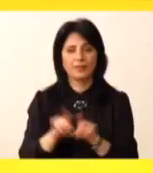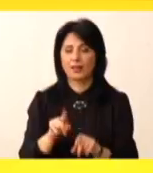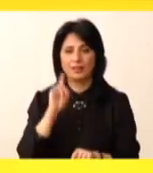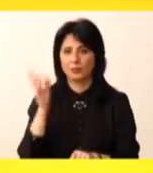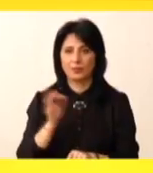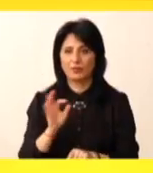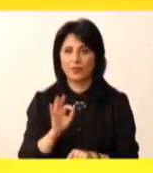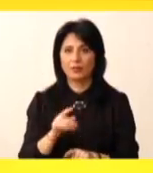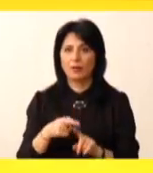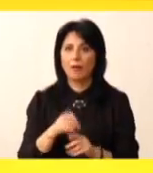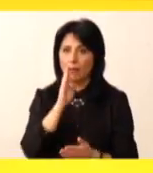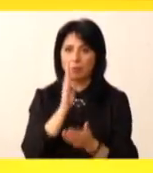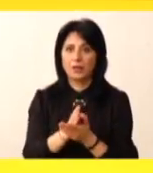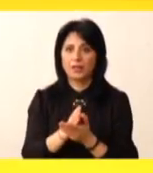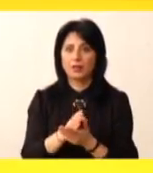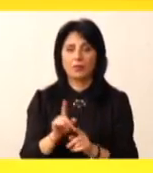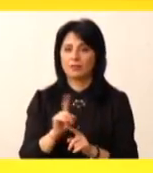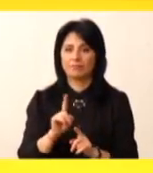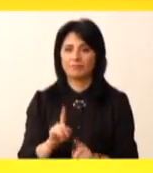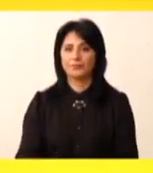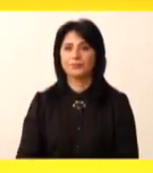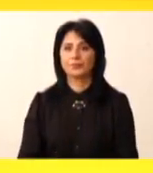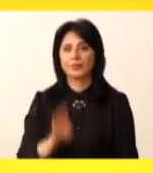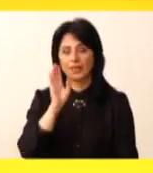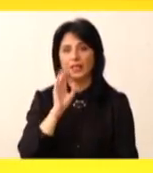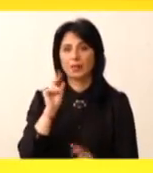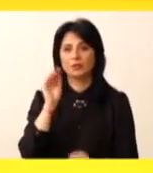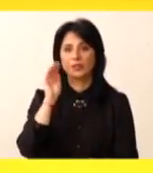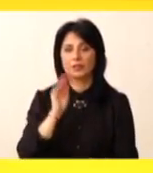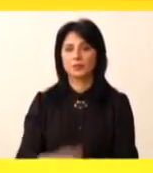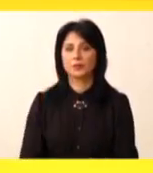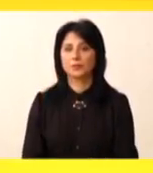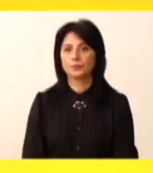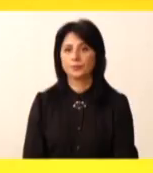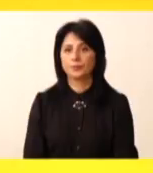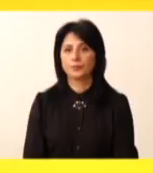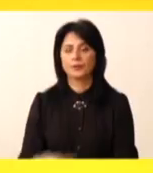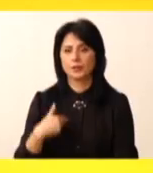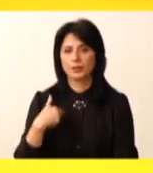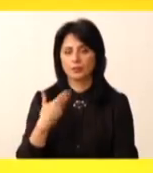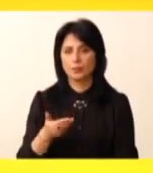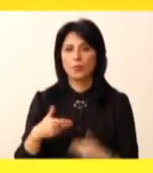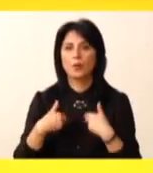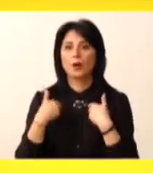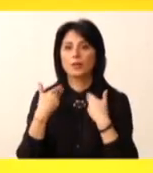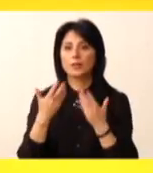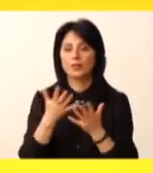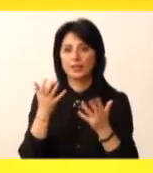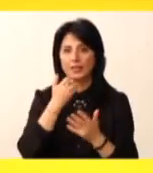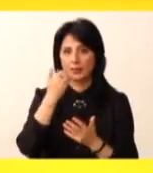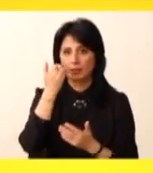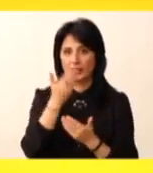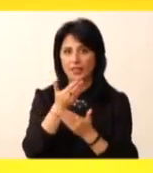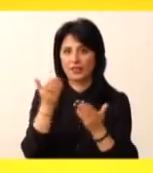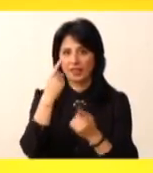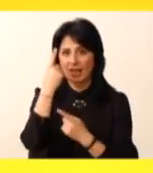ცალსახად ვერ ვიტყვით ასე, თუ სხვა ნიშნებიც არ გვაქვს. დილამშვიდობისა, გისმენთ. გამარჯობათ, მოგესალმებით. დიდი მადლობა